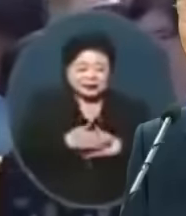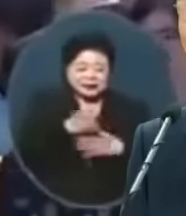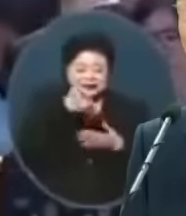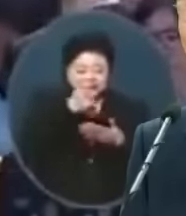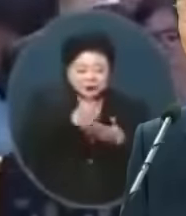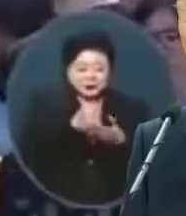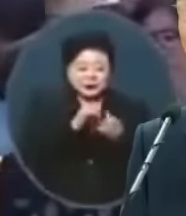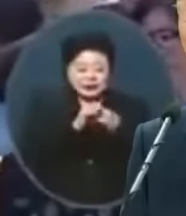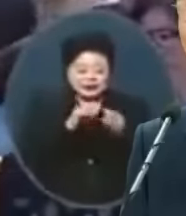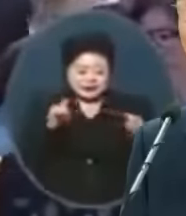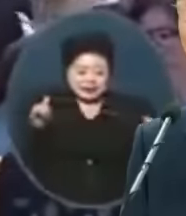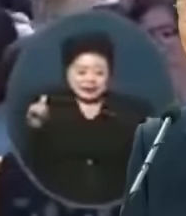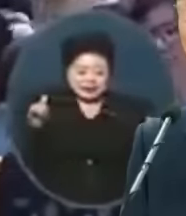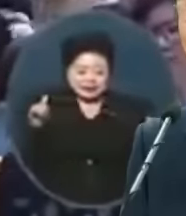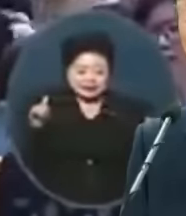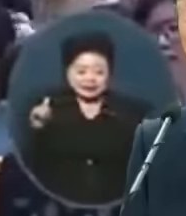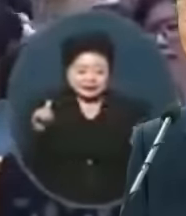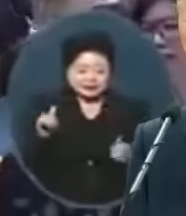저는 죄인입니다.